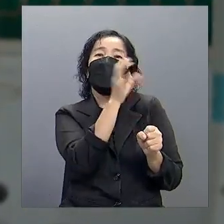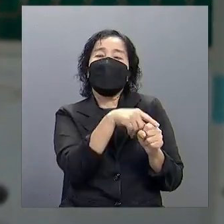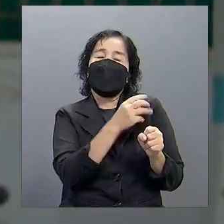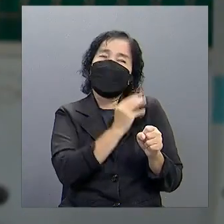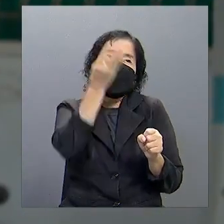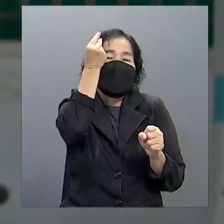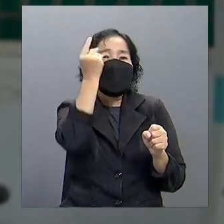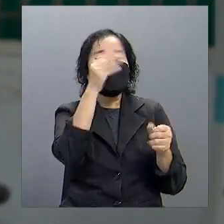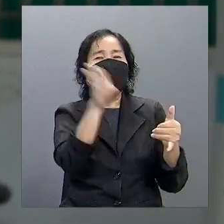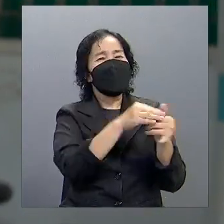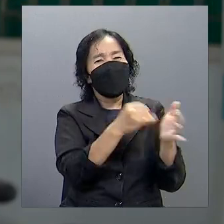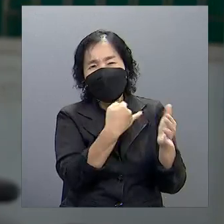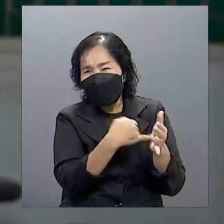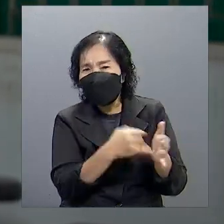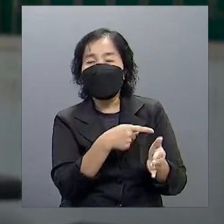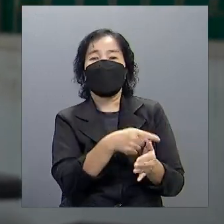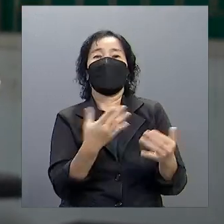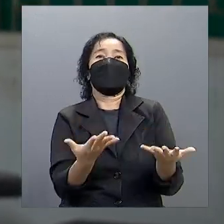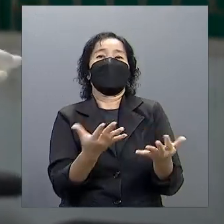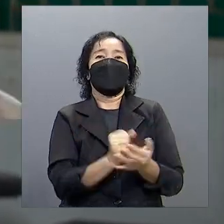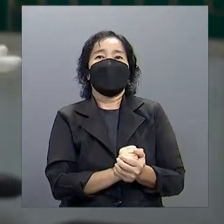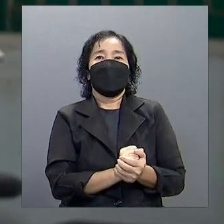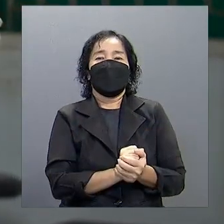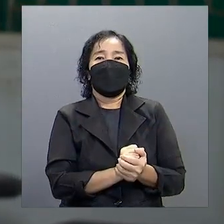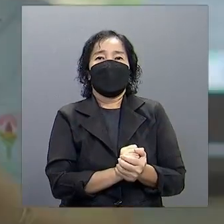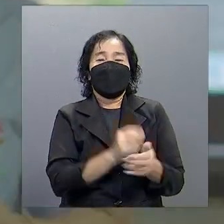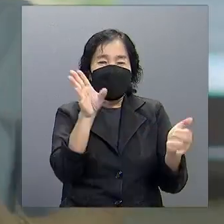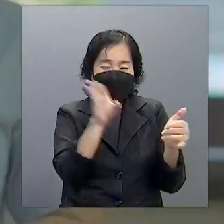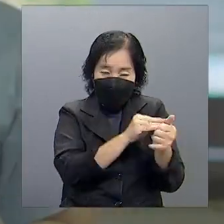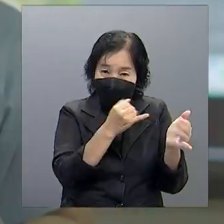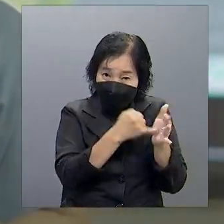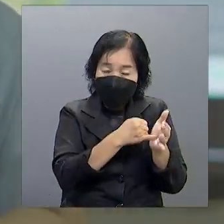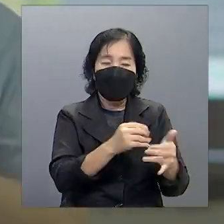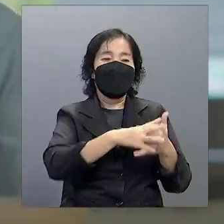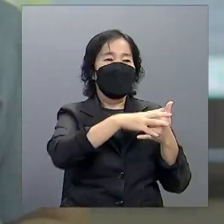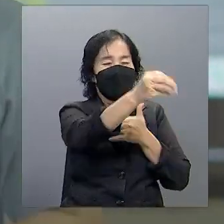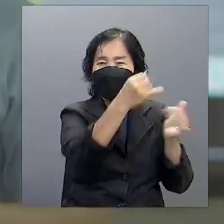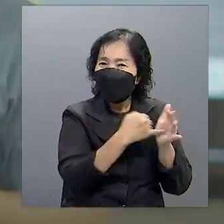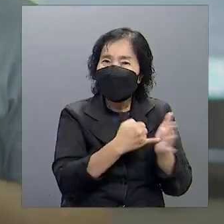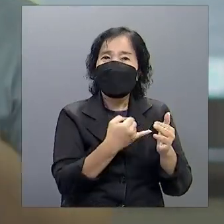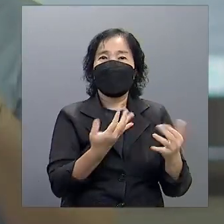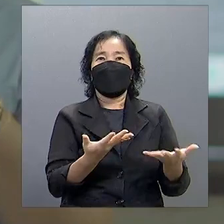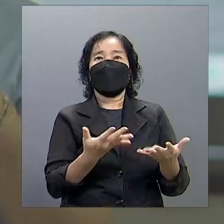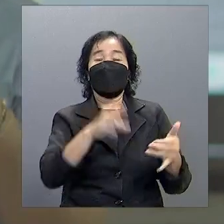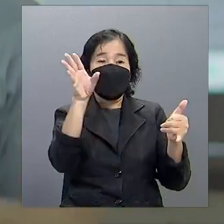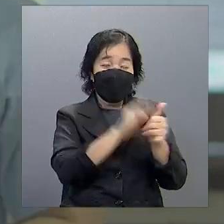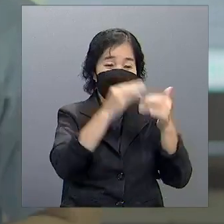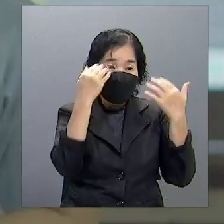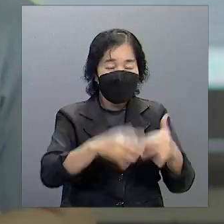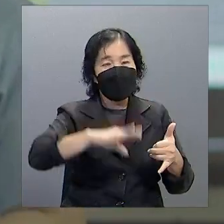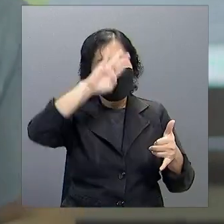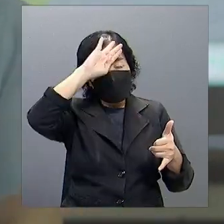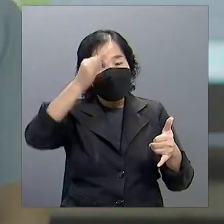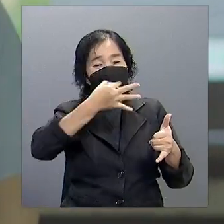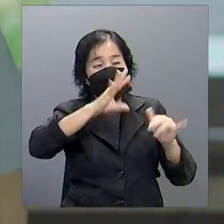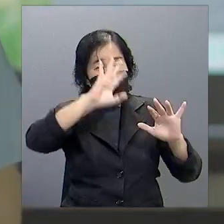ด้วยแล้วก็เหมือนกับเราแค่สัมผัสระบบหายใจเงี้ยเราก็ติดแล้วอ่ะแต่เนี้ยค่ะมันยาก